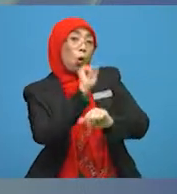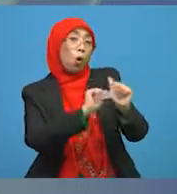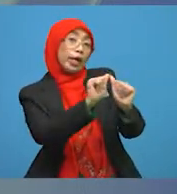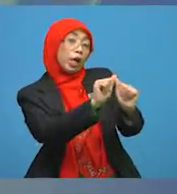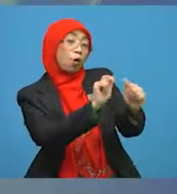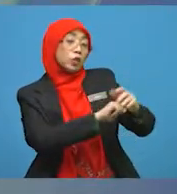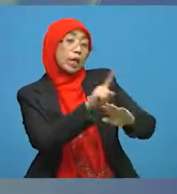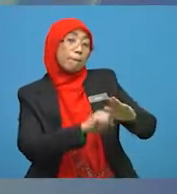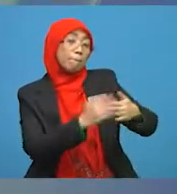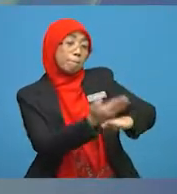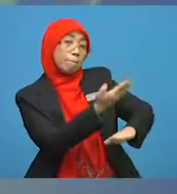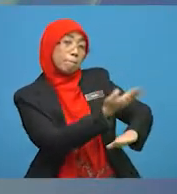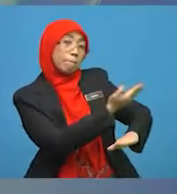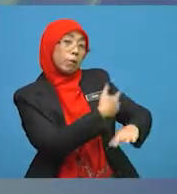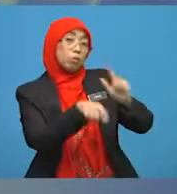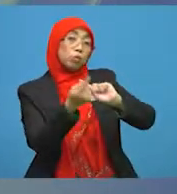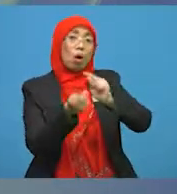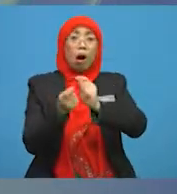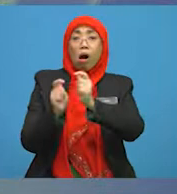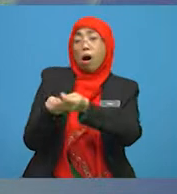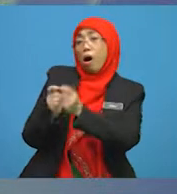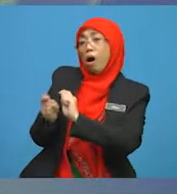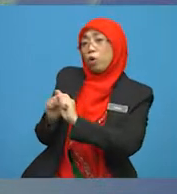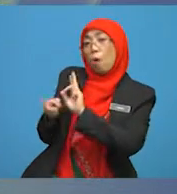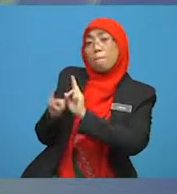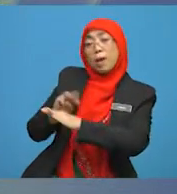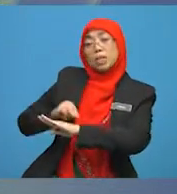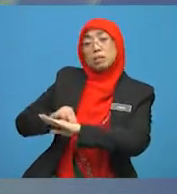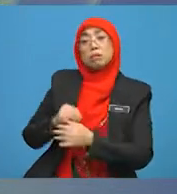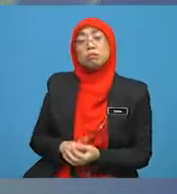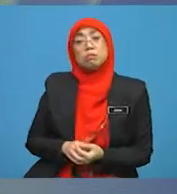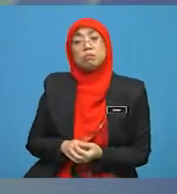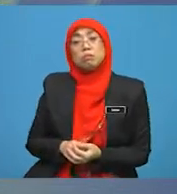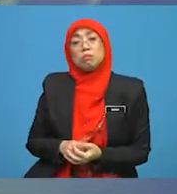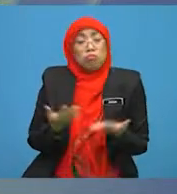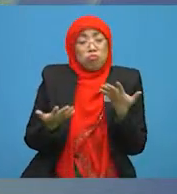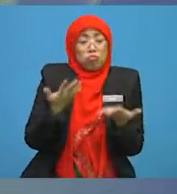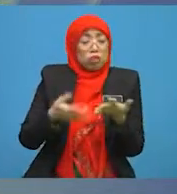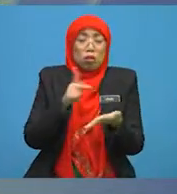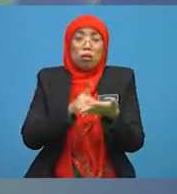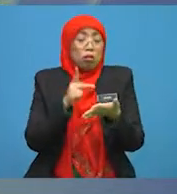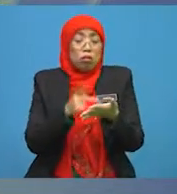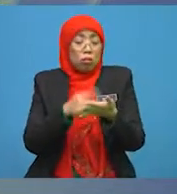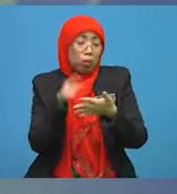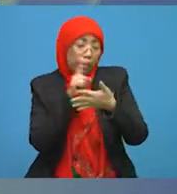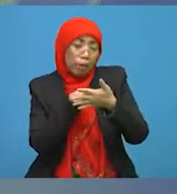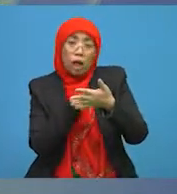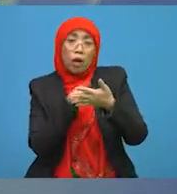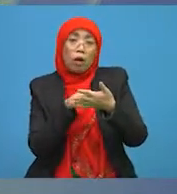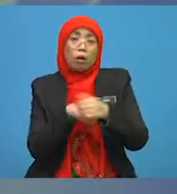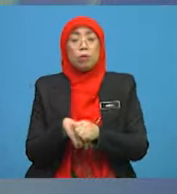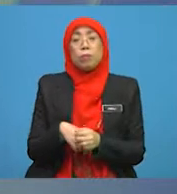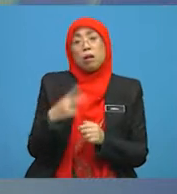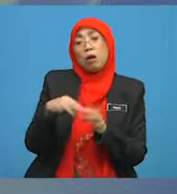zaman atau diakronik yang menyebabkan sesetengah kata atau ungkapan mengalami perluasan